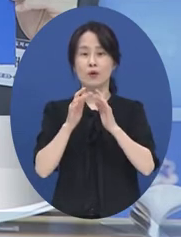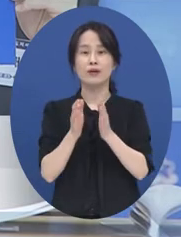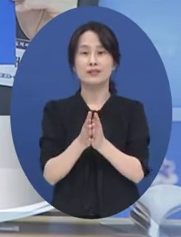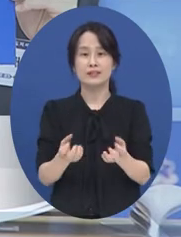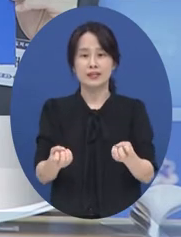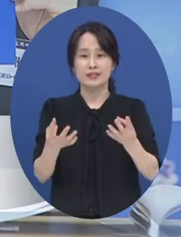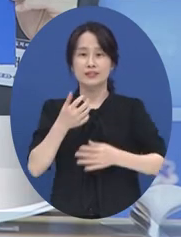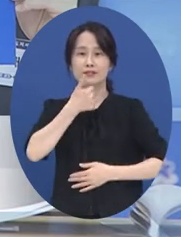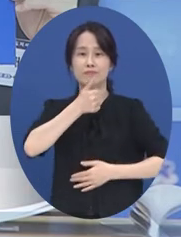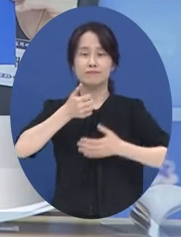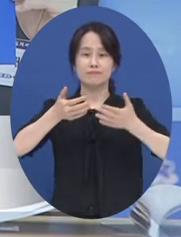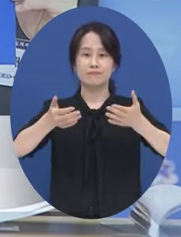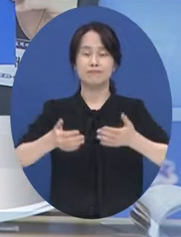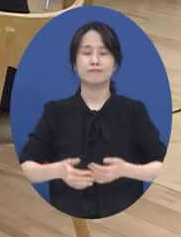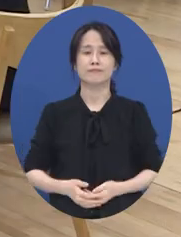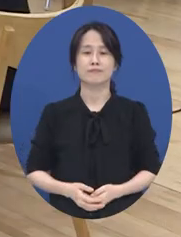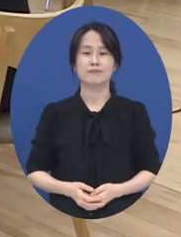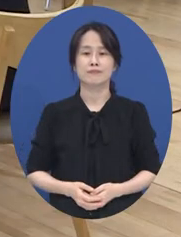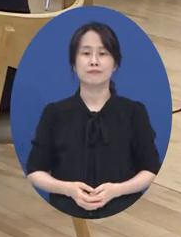현장을 취재했습니다.